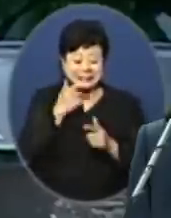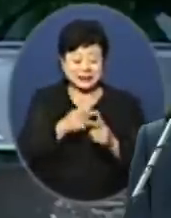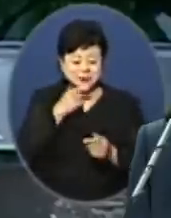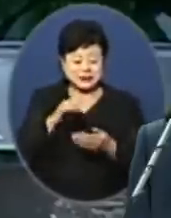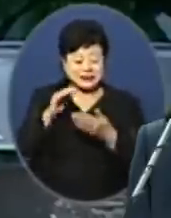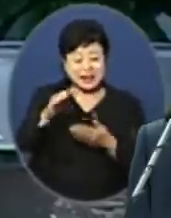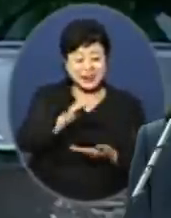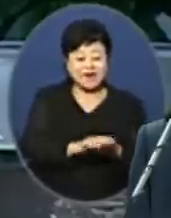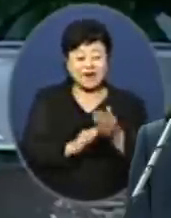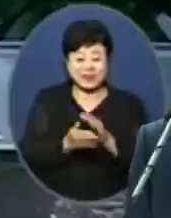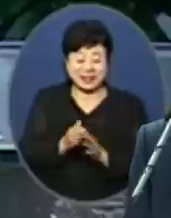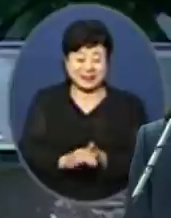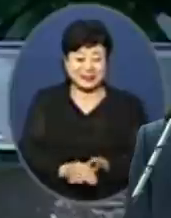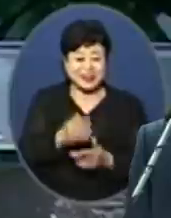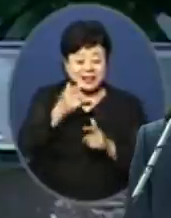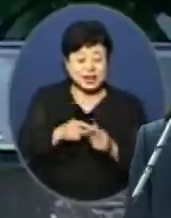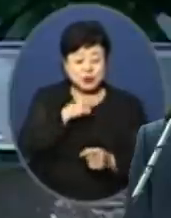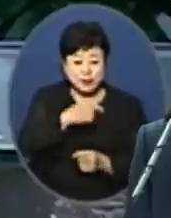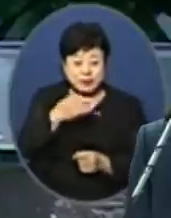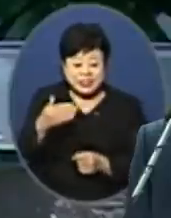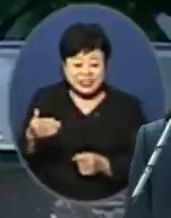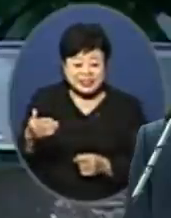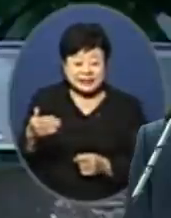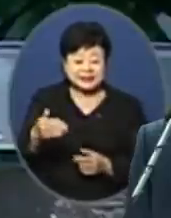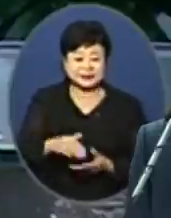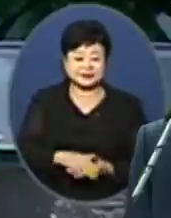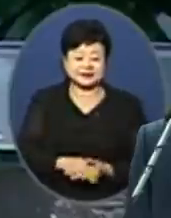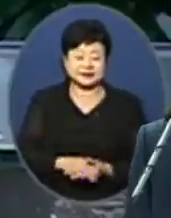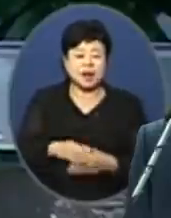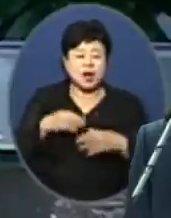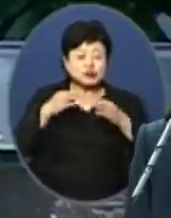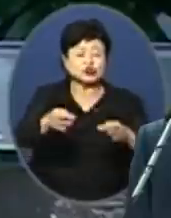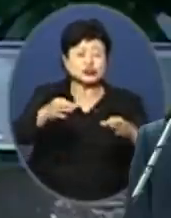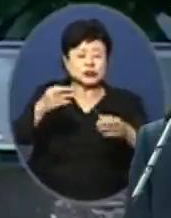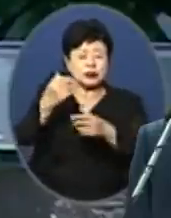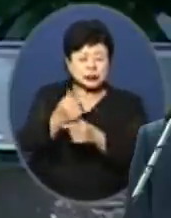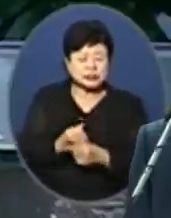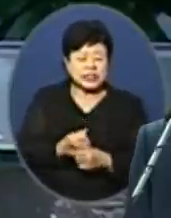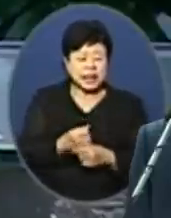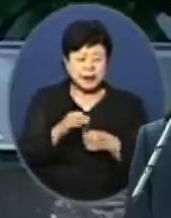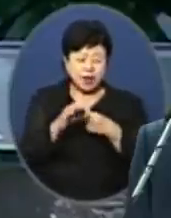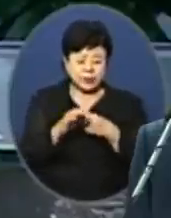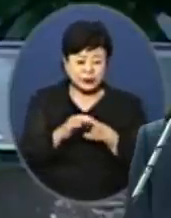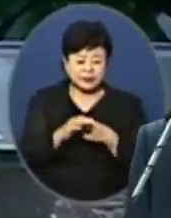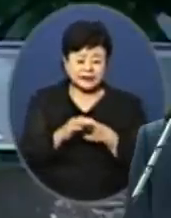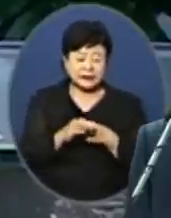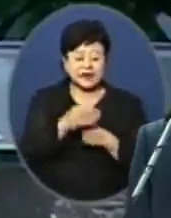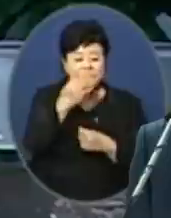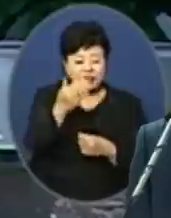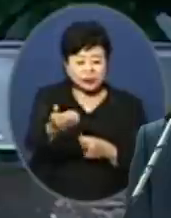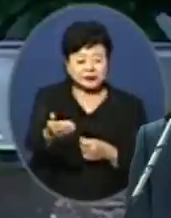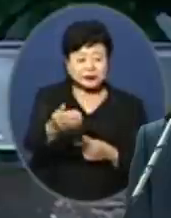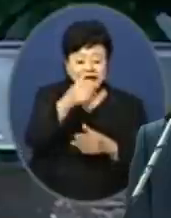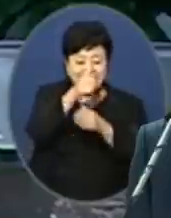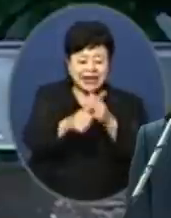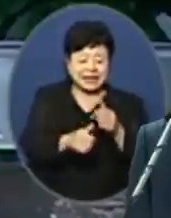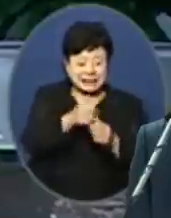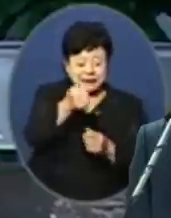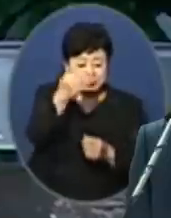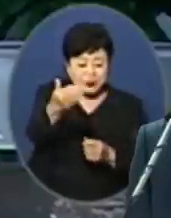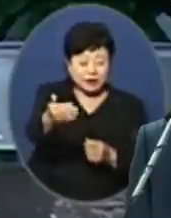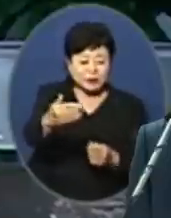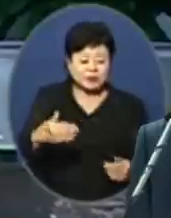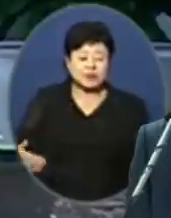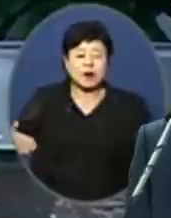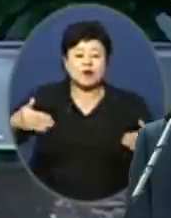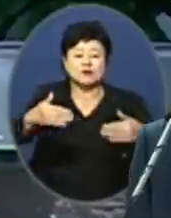예수의 피밖에 없네. 예수의 피를 부르짖고 의지하고 나가면 여러분 하나님은 여러분을